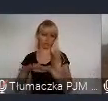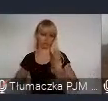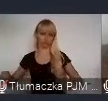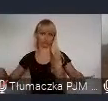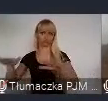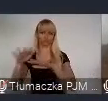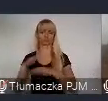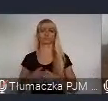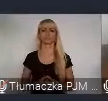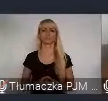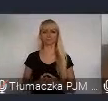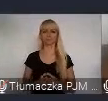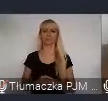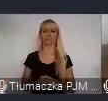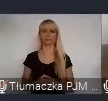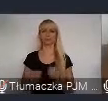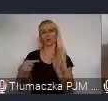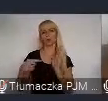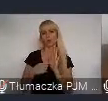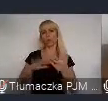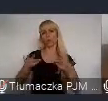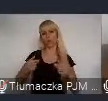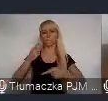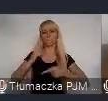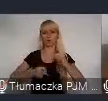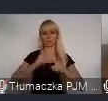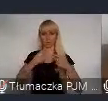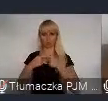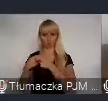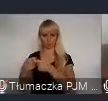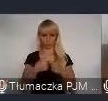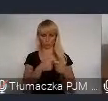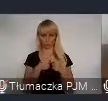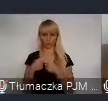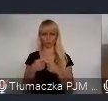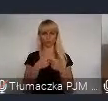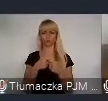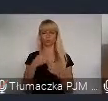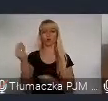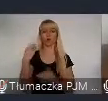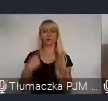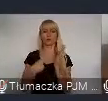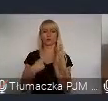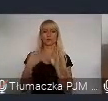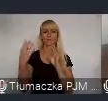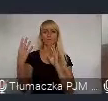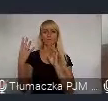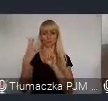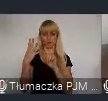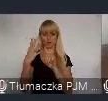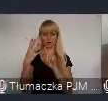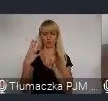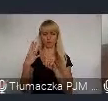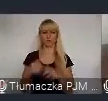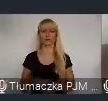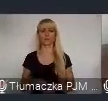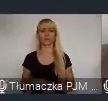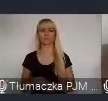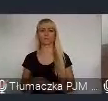spójnościowa, włączająca. I czwarta sprawa, bardzo ważna dla miast, to jest nadanie faktycznego